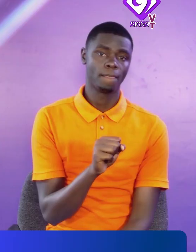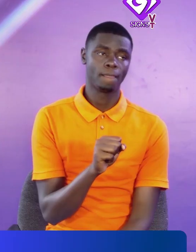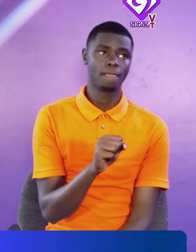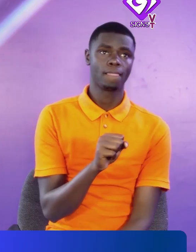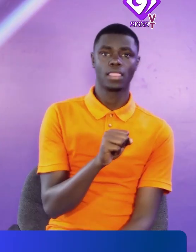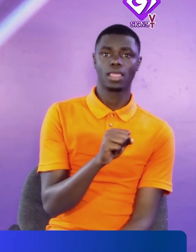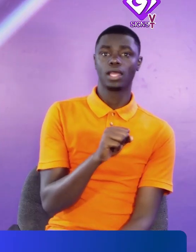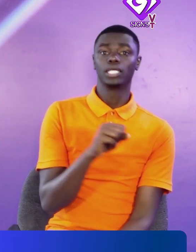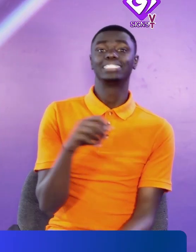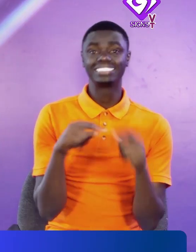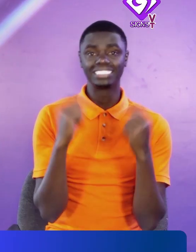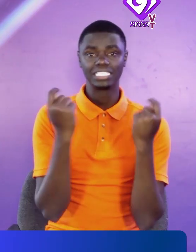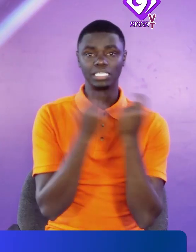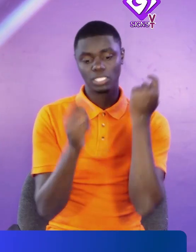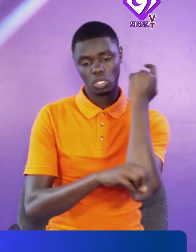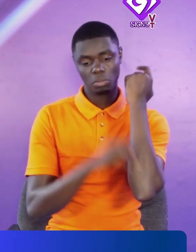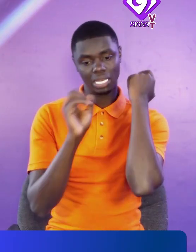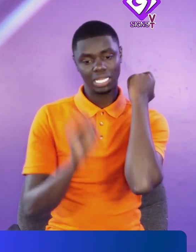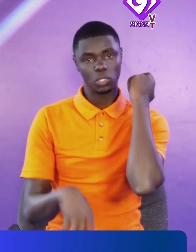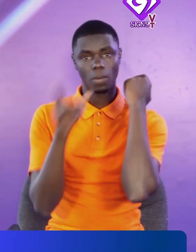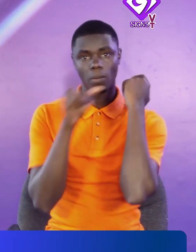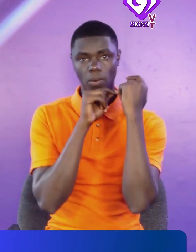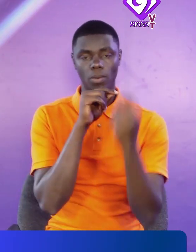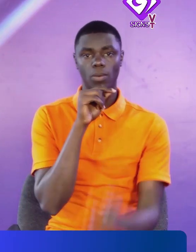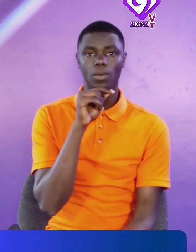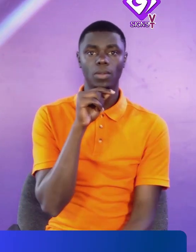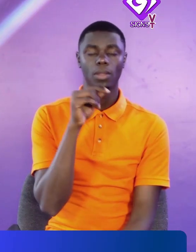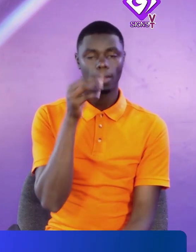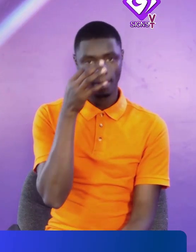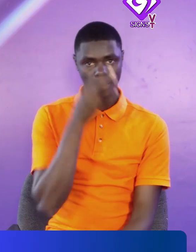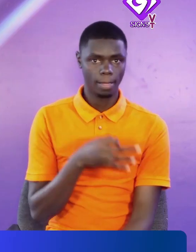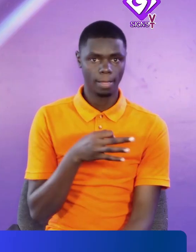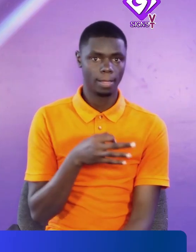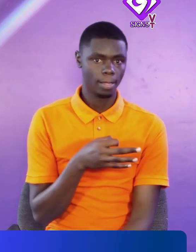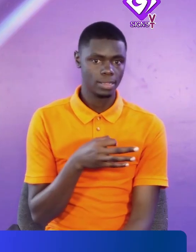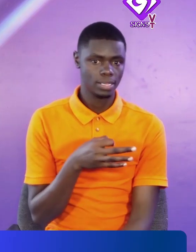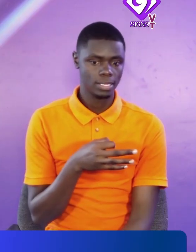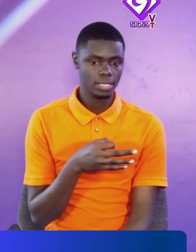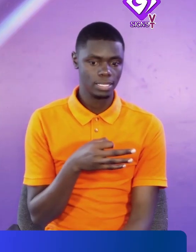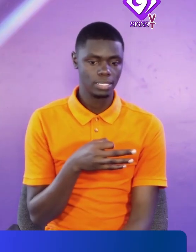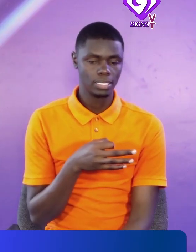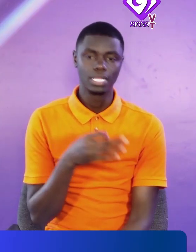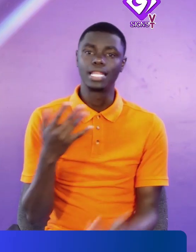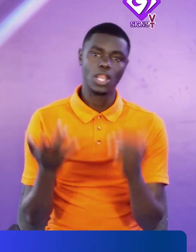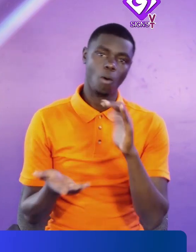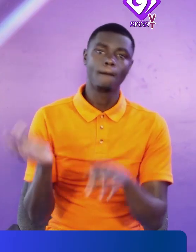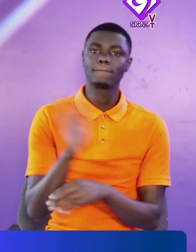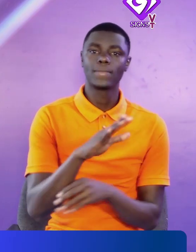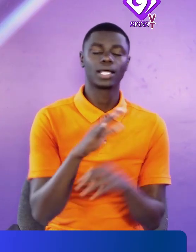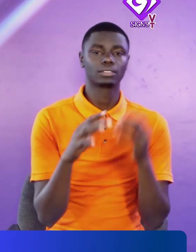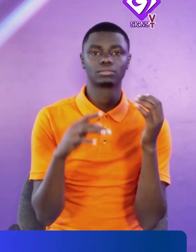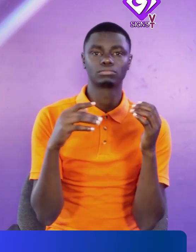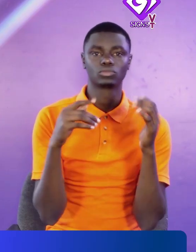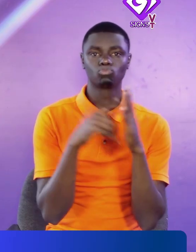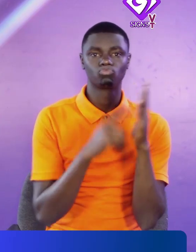imerelegetiwa to Ligue 2 manze huko France. After kuapili manze wakashinda apili, ikabidi warudi kucheza Ligue 1. Imagine wameshikania